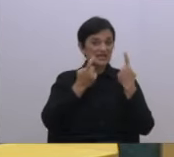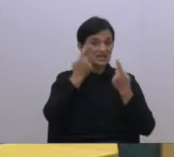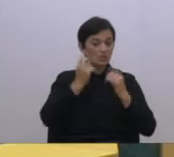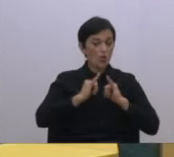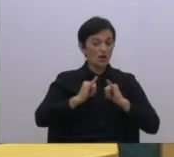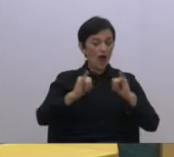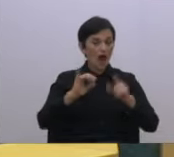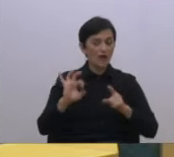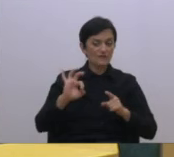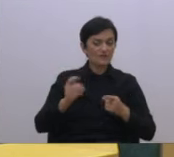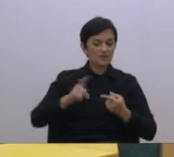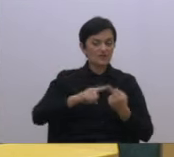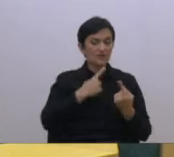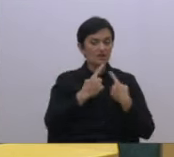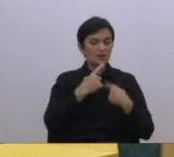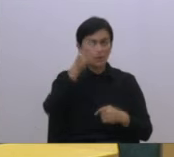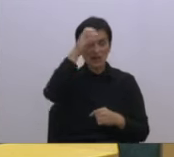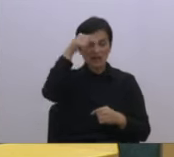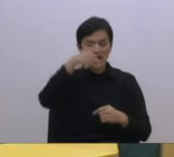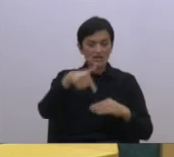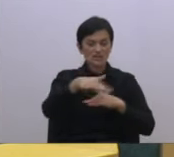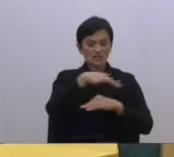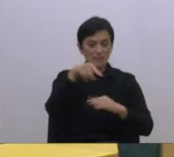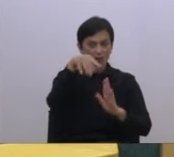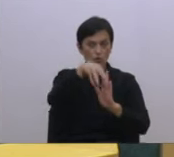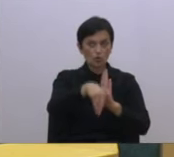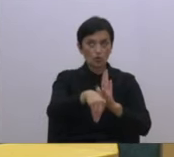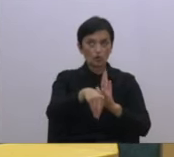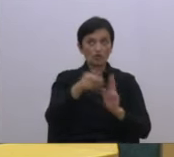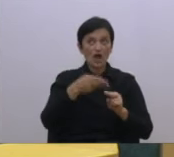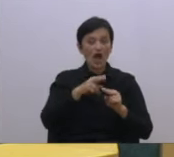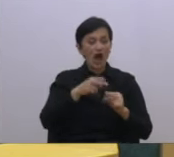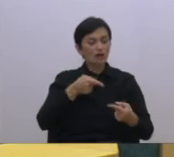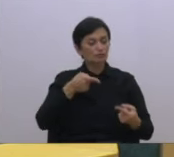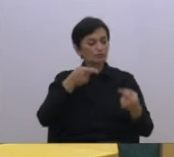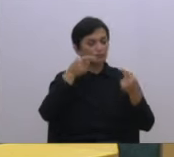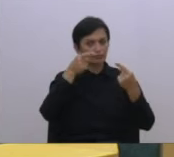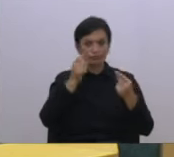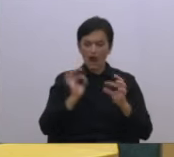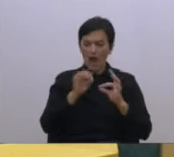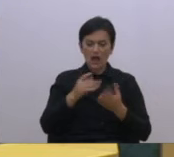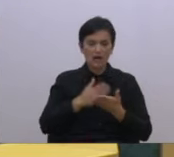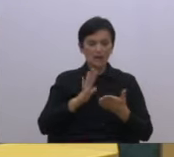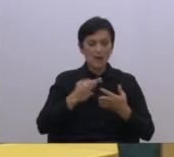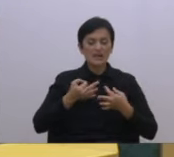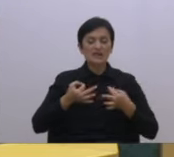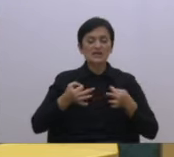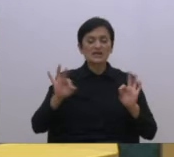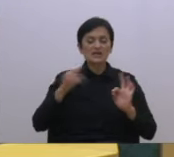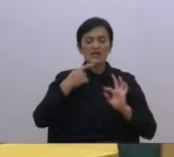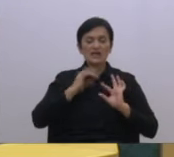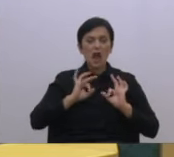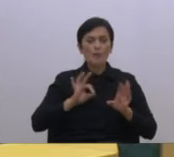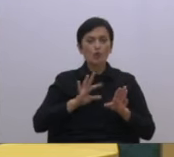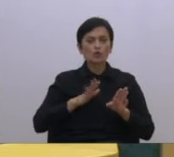საუბარი და მათ შორის განათლების სფეროში. აქ სასკანდალო არც არაფერი არ არის, გამოხატვის თავისუფლება არ არის